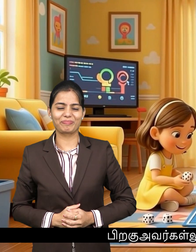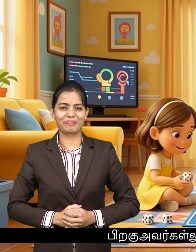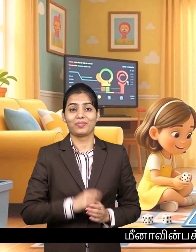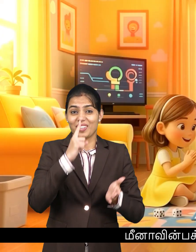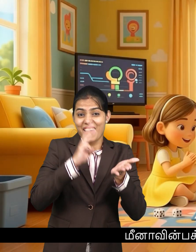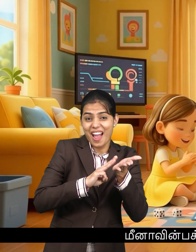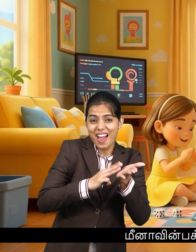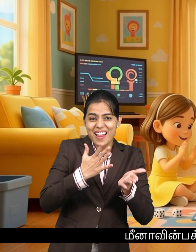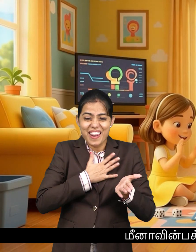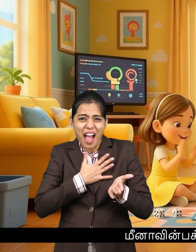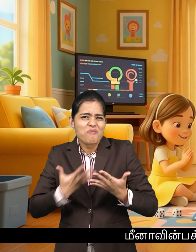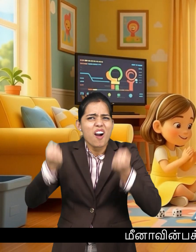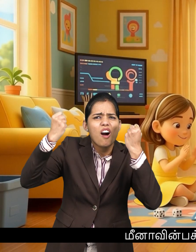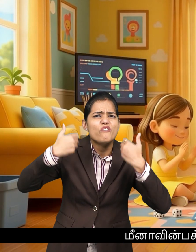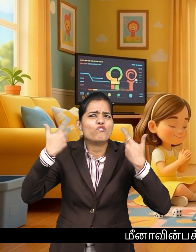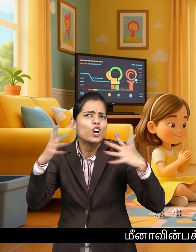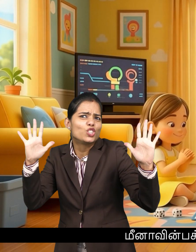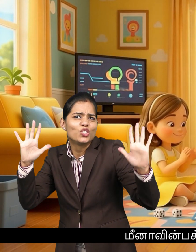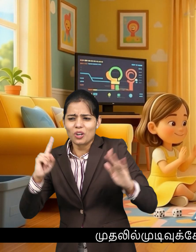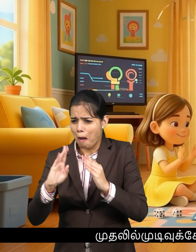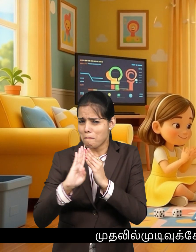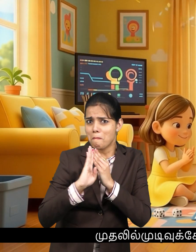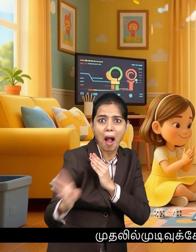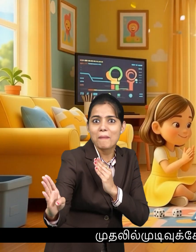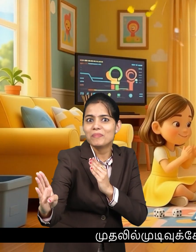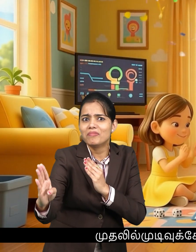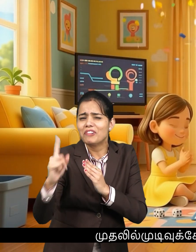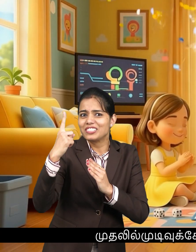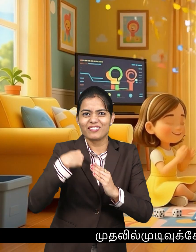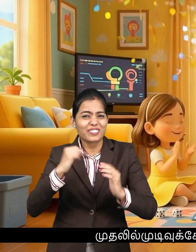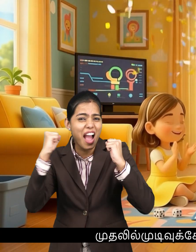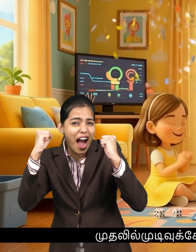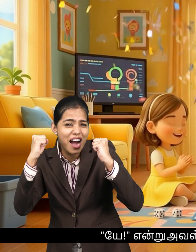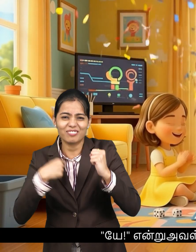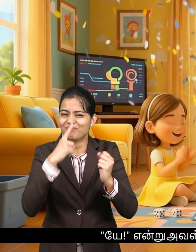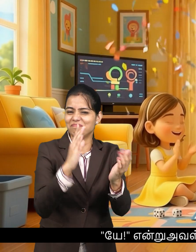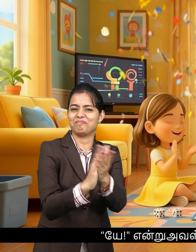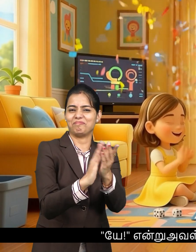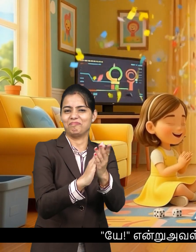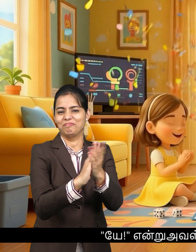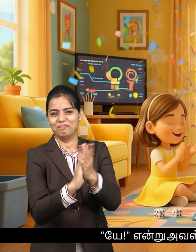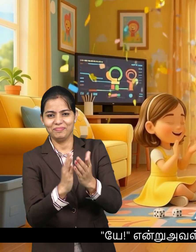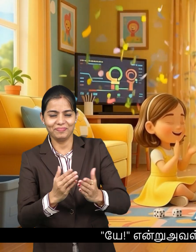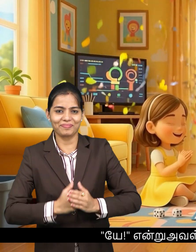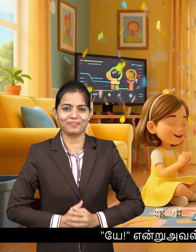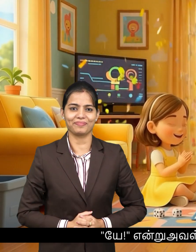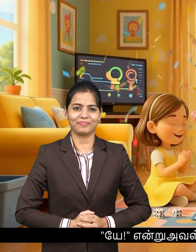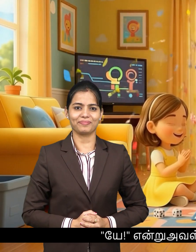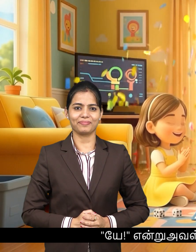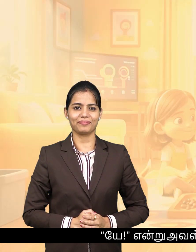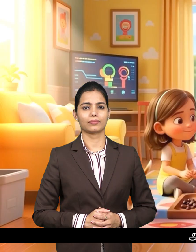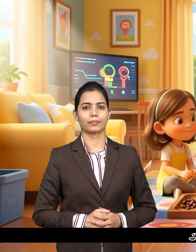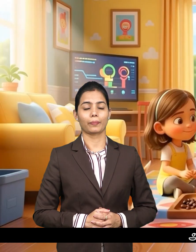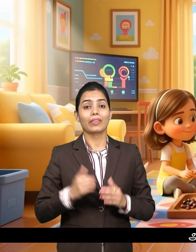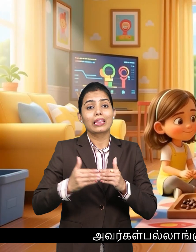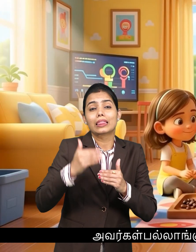விளையாடினர். மீனாவின் பச்சை நிற காய்கள் முதலில் முடிவு கோட்டையை அடைந்தது என்று அவள் கைகளை